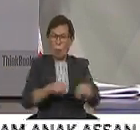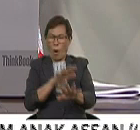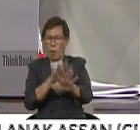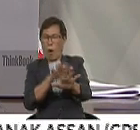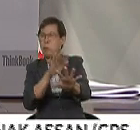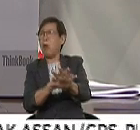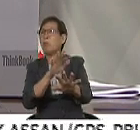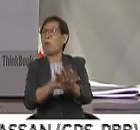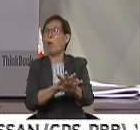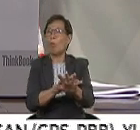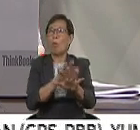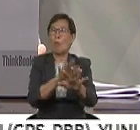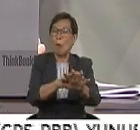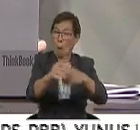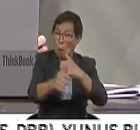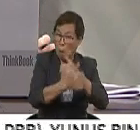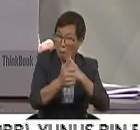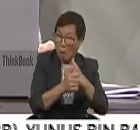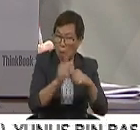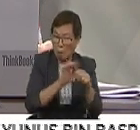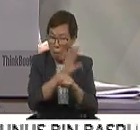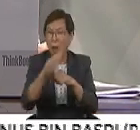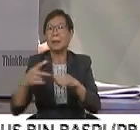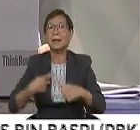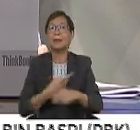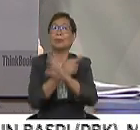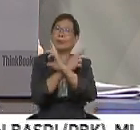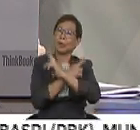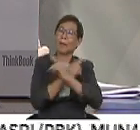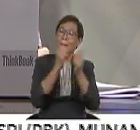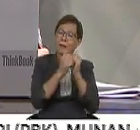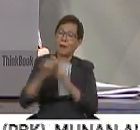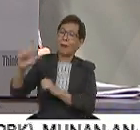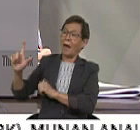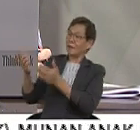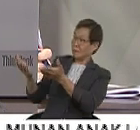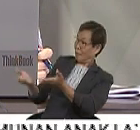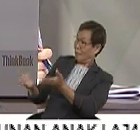menyebabkan risiko itu lebih tinggi. Jadi kita nak berehat seketika. Kita nak bersama dengan El seketika